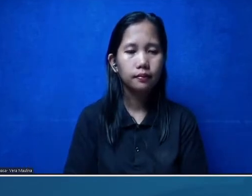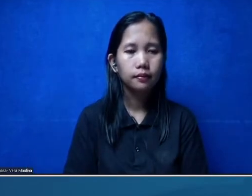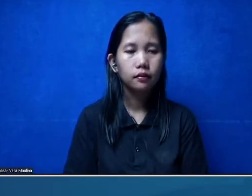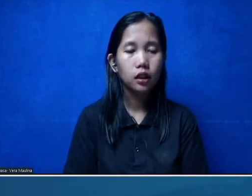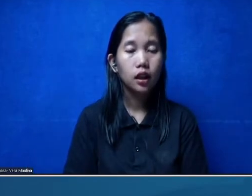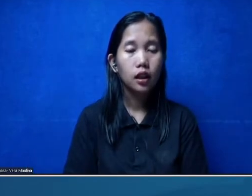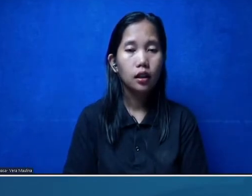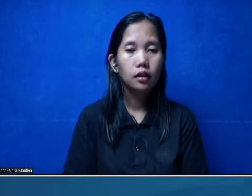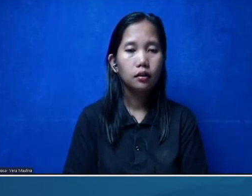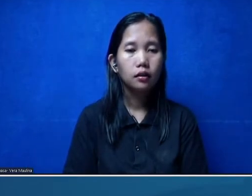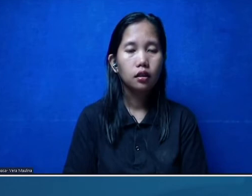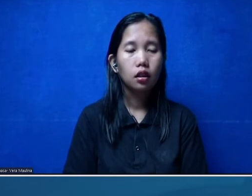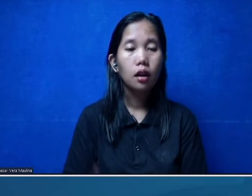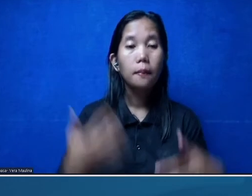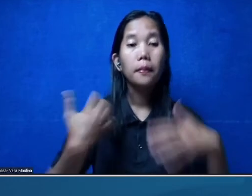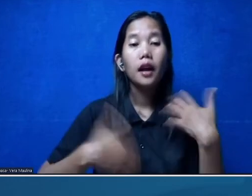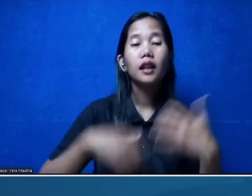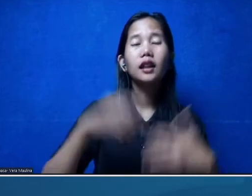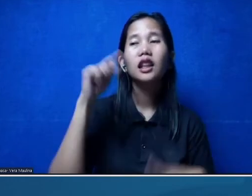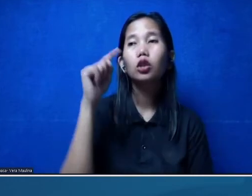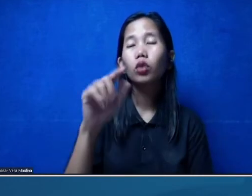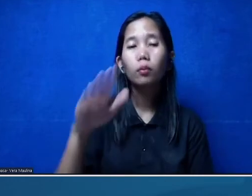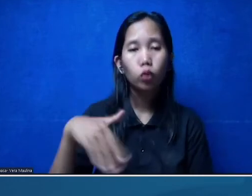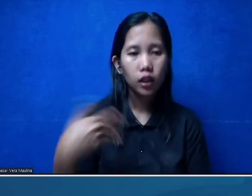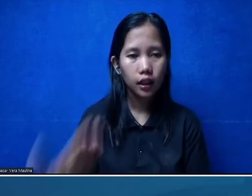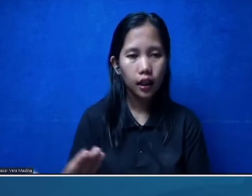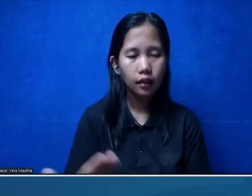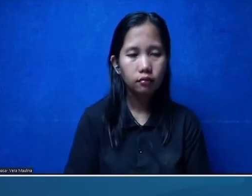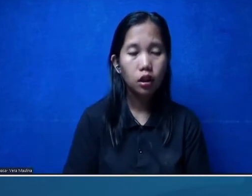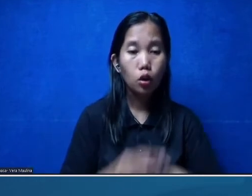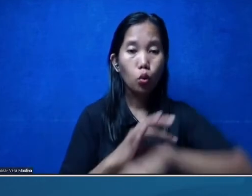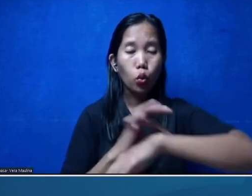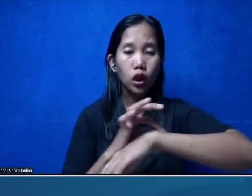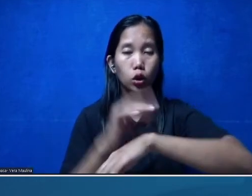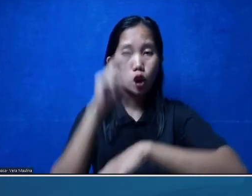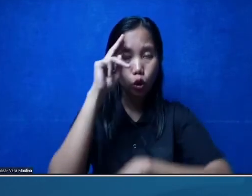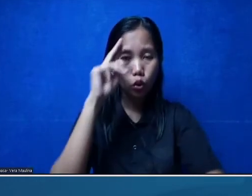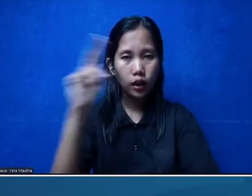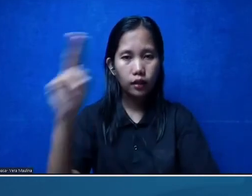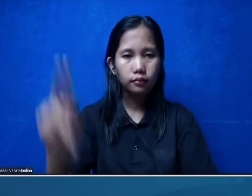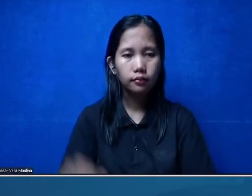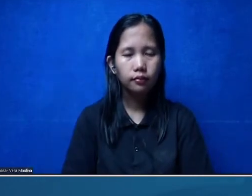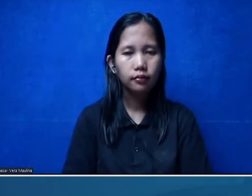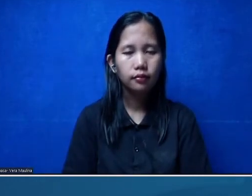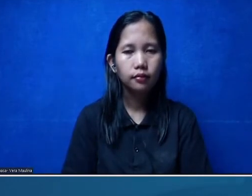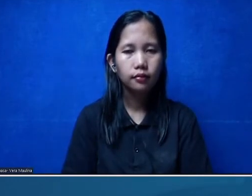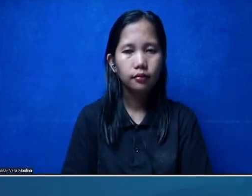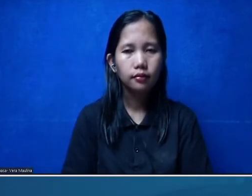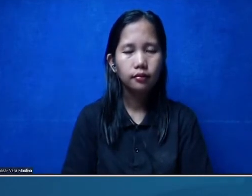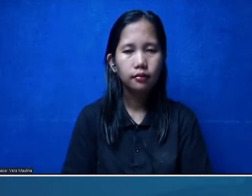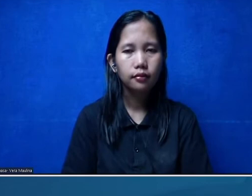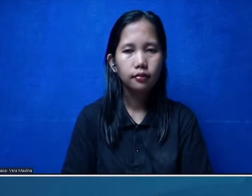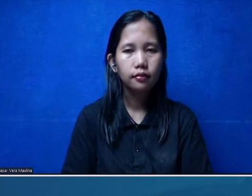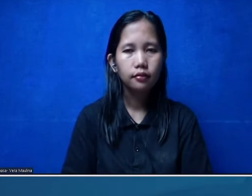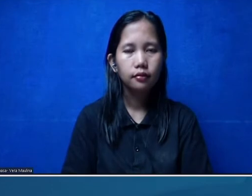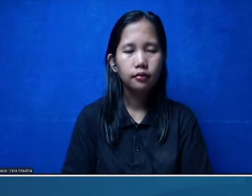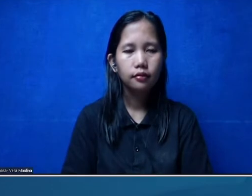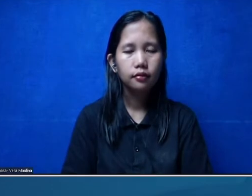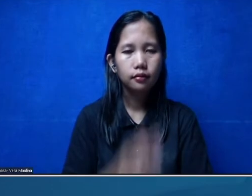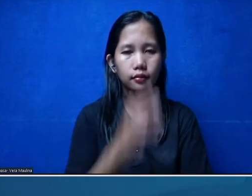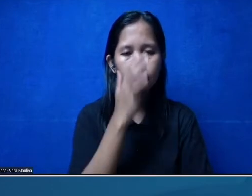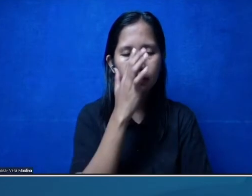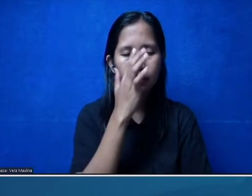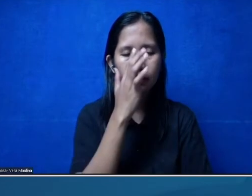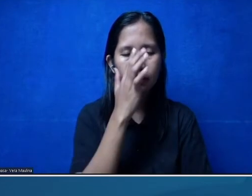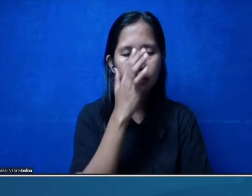kemudian kulitnya Tuhan pakai kan menjadi pakaian mereka supaya mereka ingat bahwa harusnya mereka yang